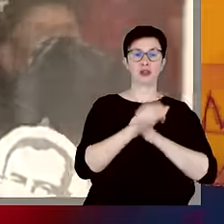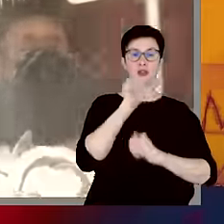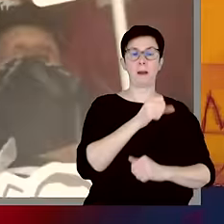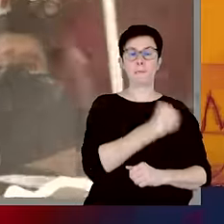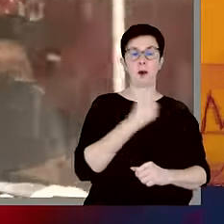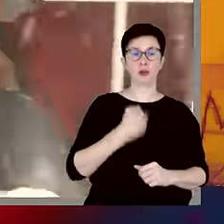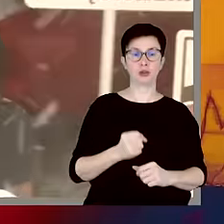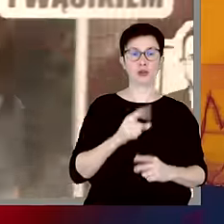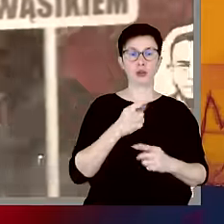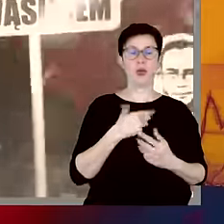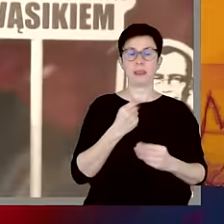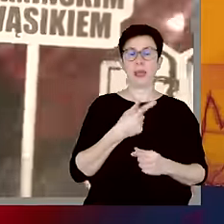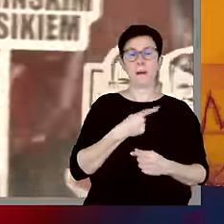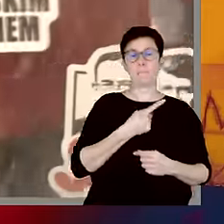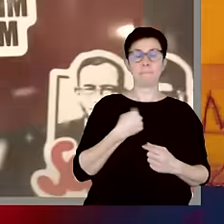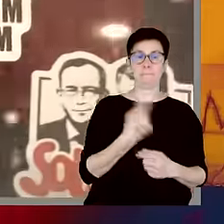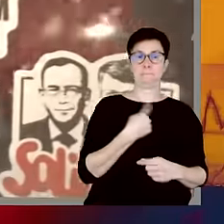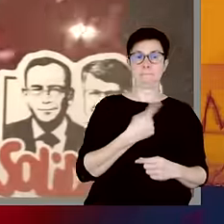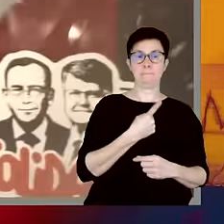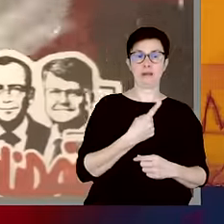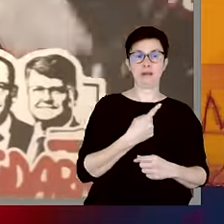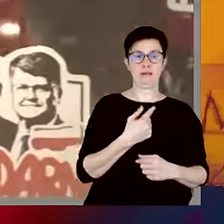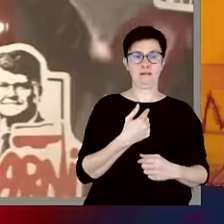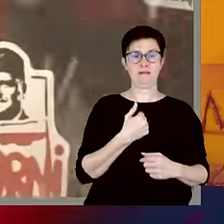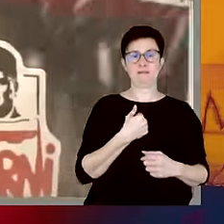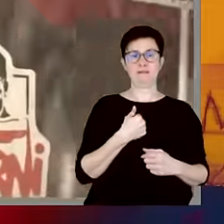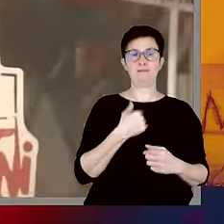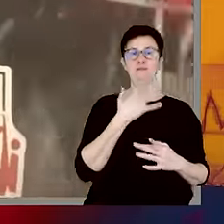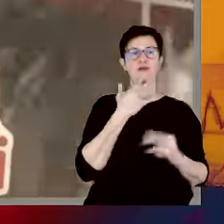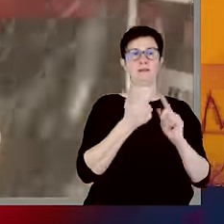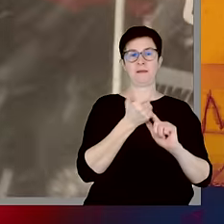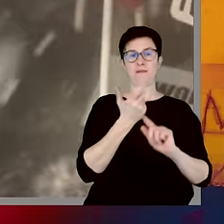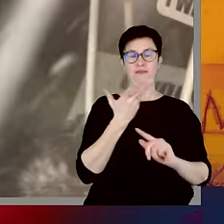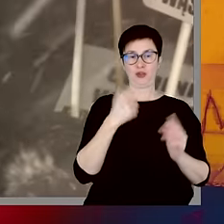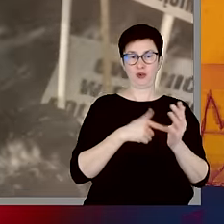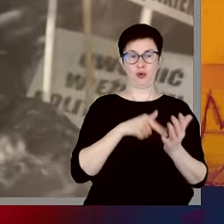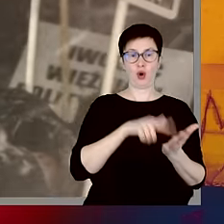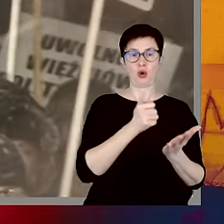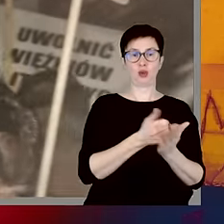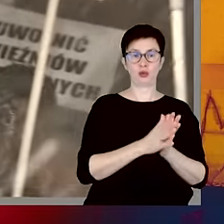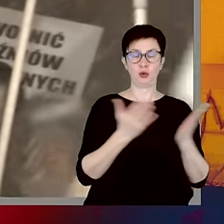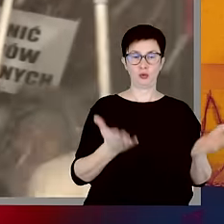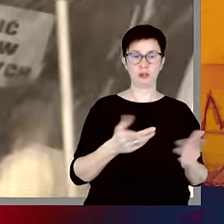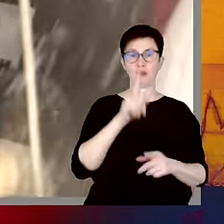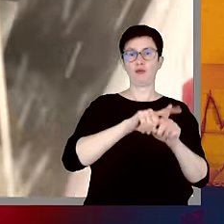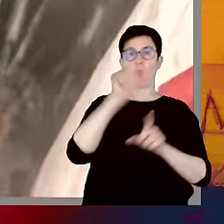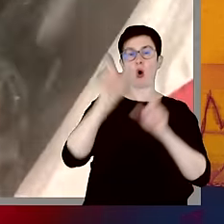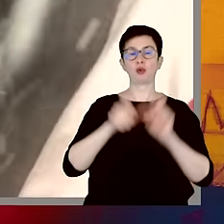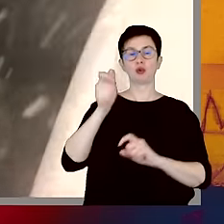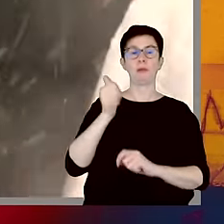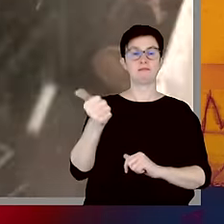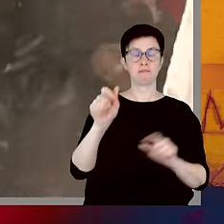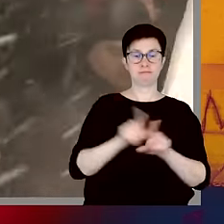my mielibyśmy tutaj kwestionować, tylko mówili o tym i mówią o tym konstytucjonaliści, mówią o tym eksperci,